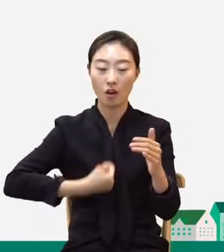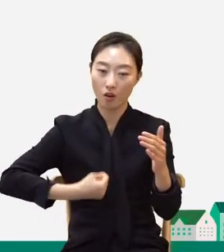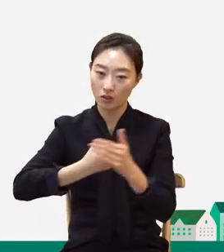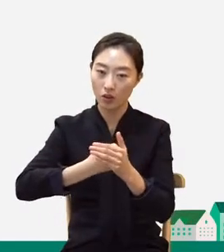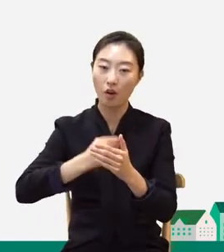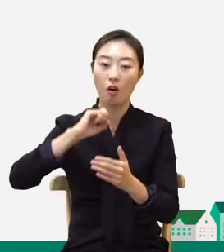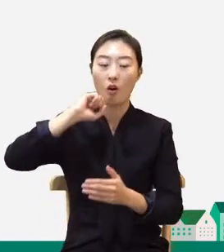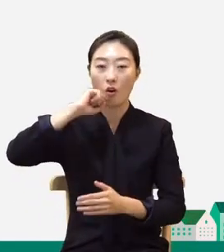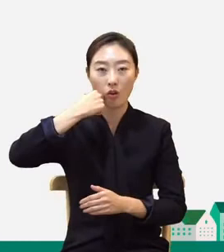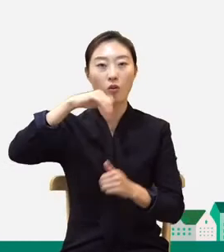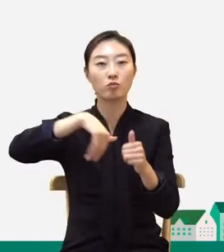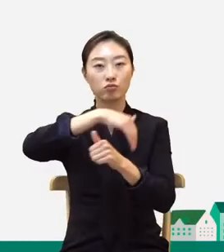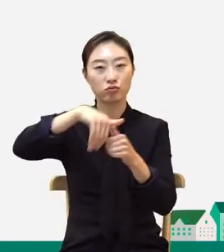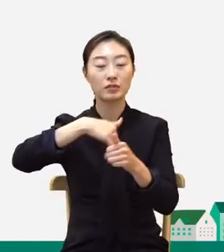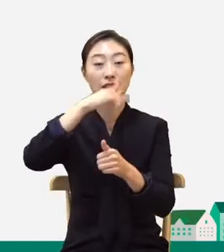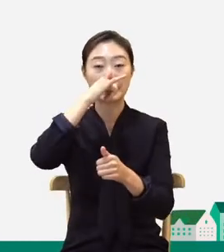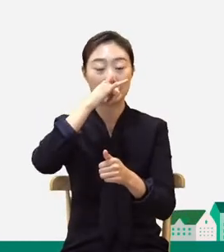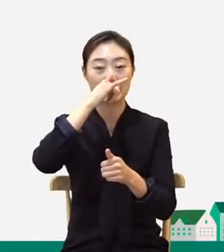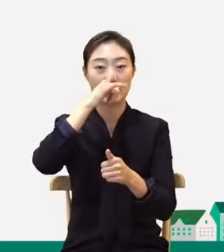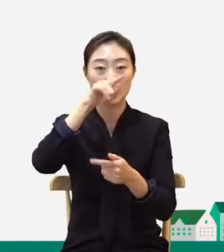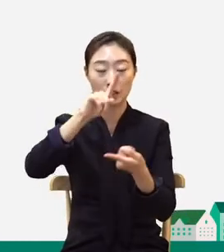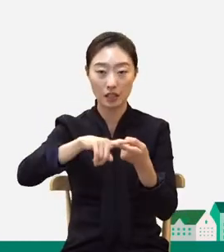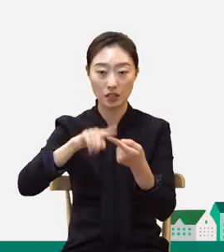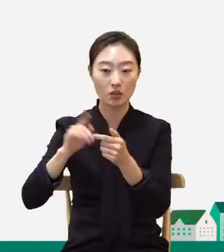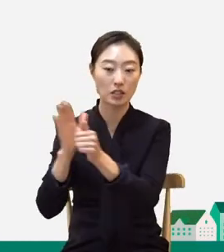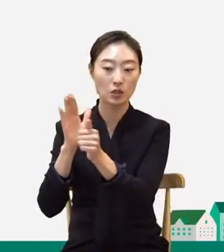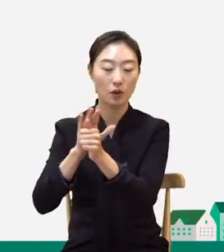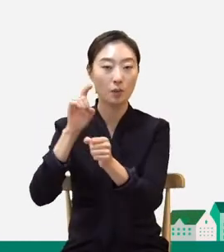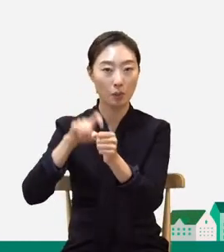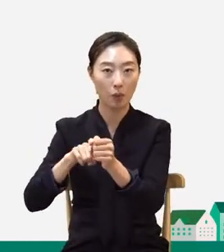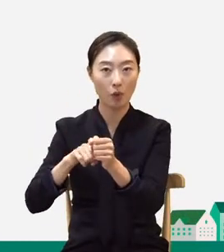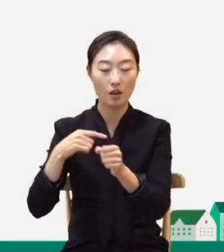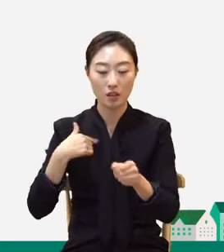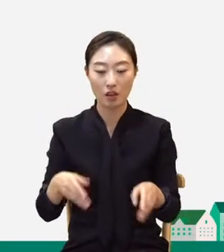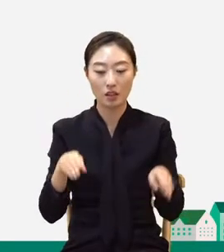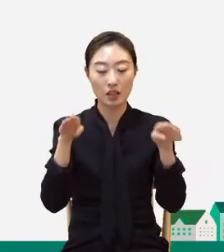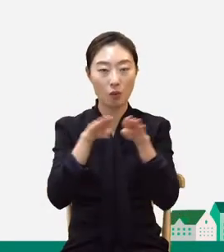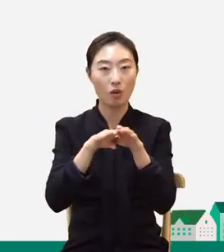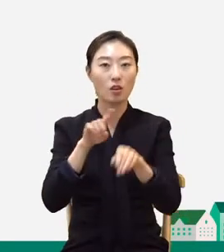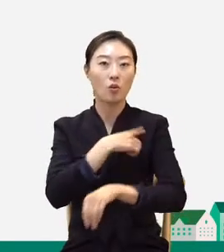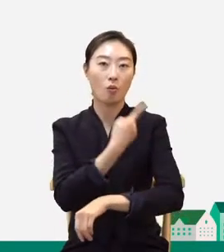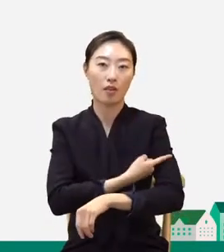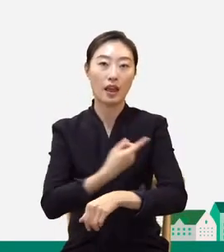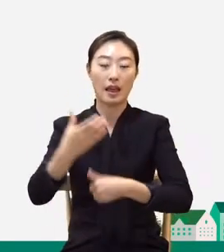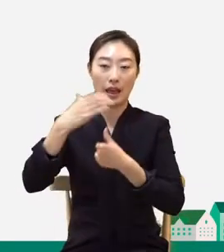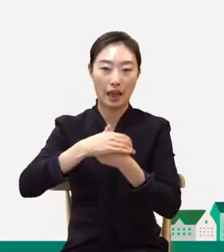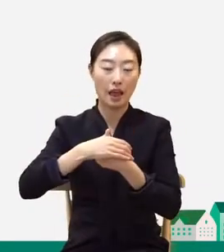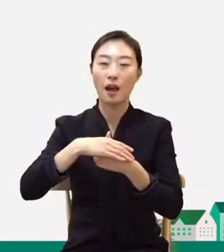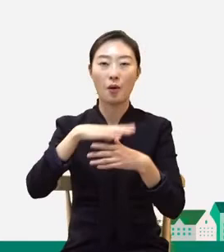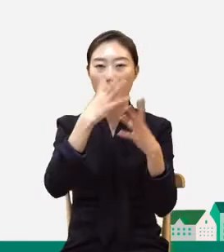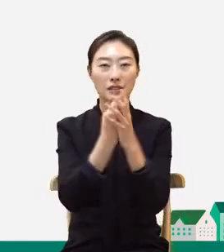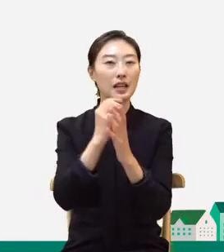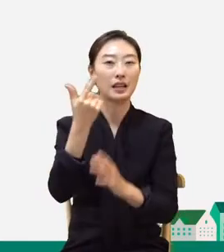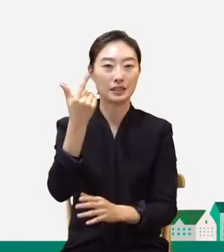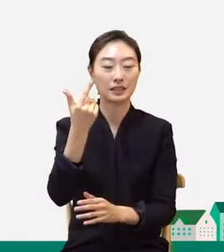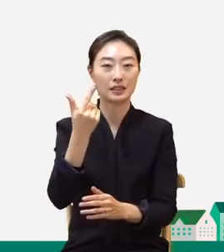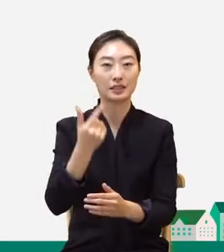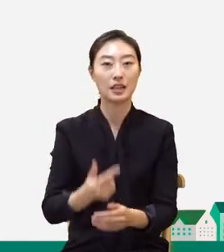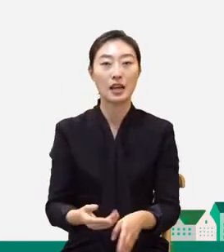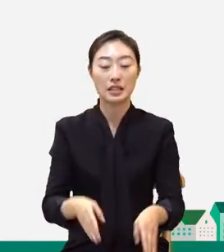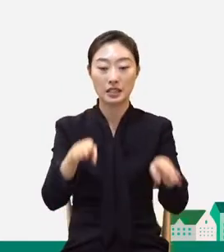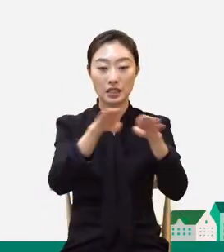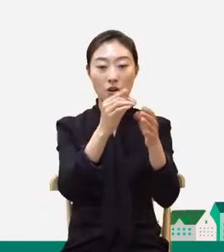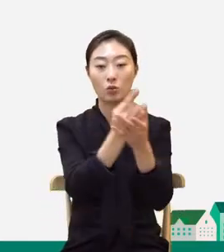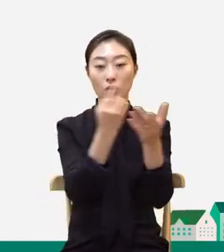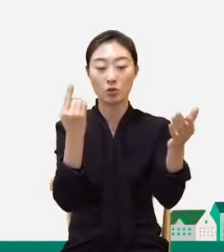부분들이 이제 있는데 이것에 있어서 지원을 하는 저희 기관들이 또 권한을 가지고 있는 부분들은 아니기 때문에 시설